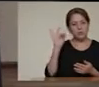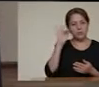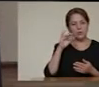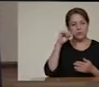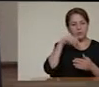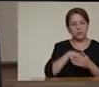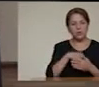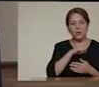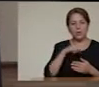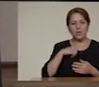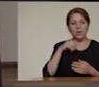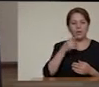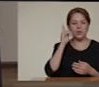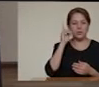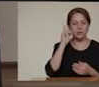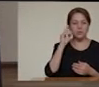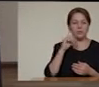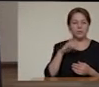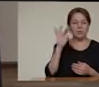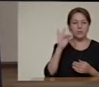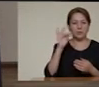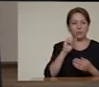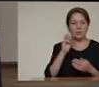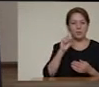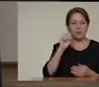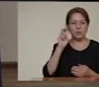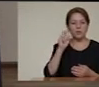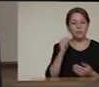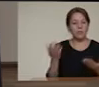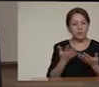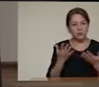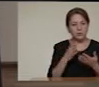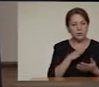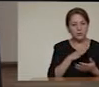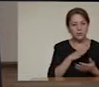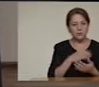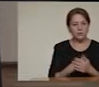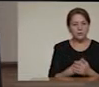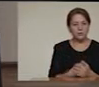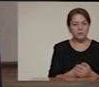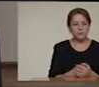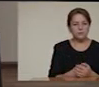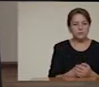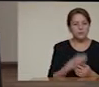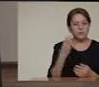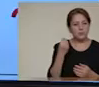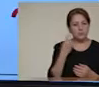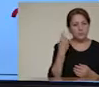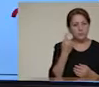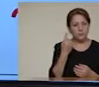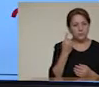qadimgi yozma manba bu qanday manba hisoblanadi? Yana bir